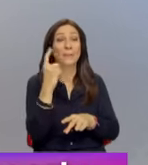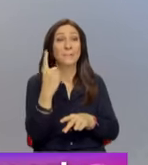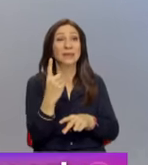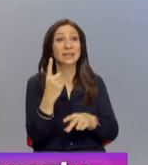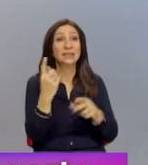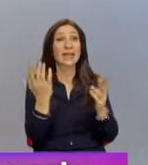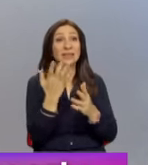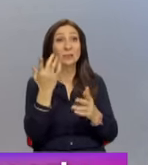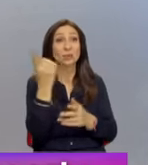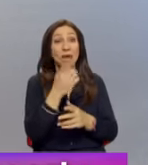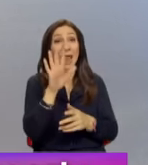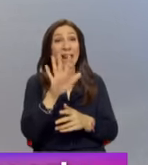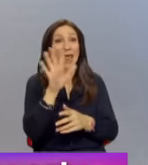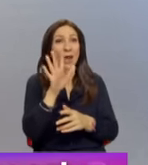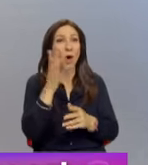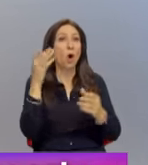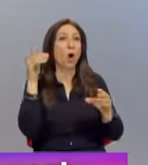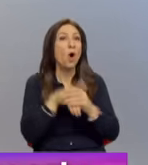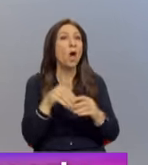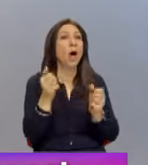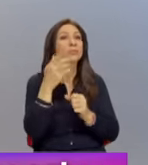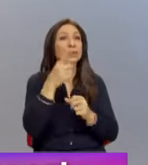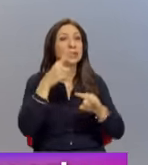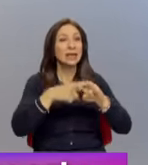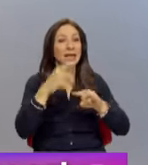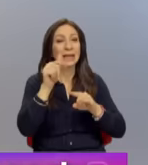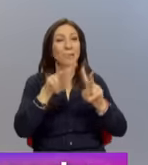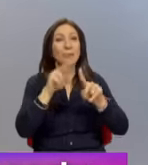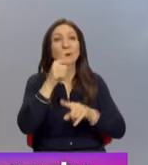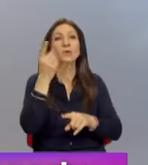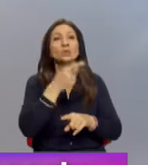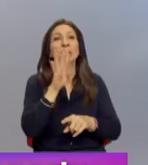%49,91, neredeyse %50 oy aldı. Hilmi Türkmen